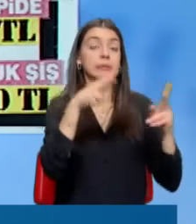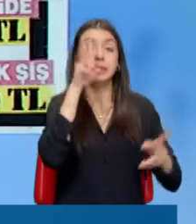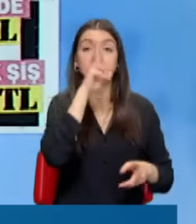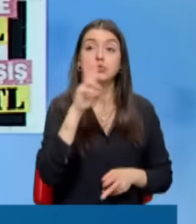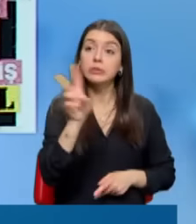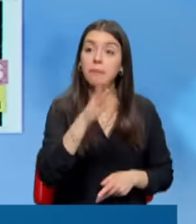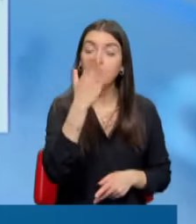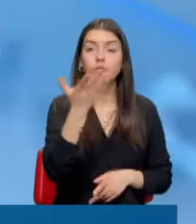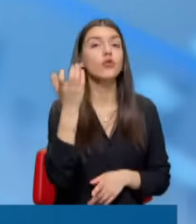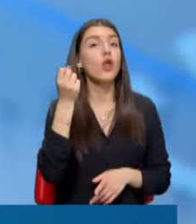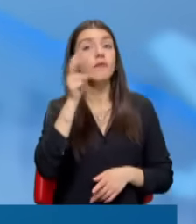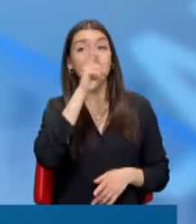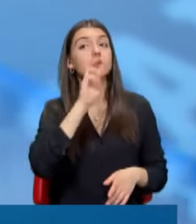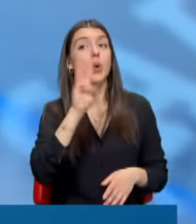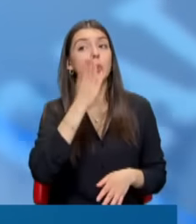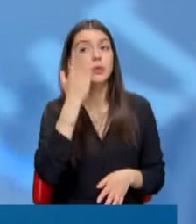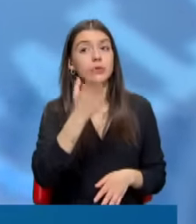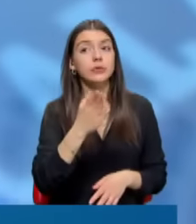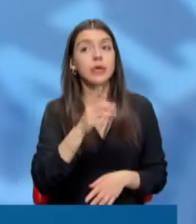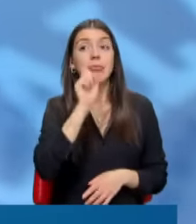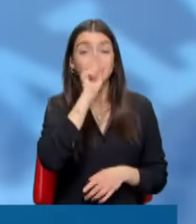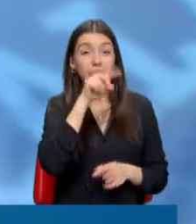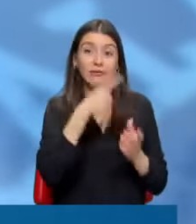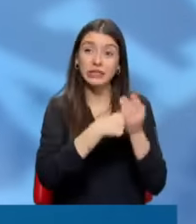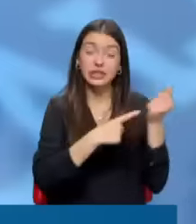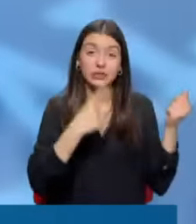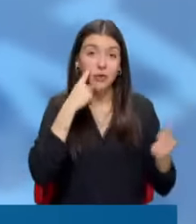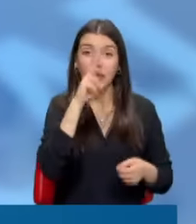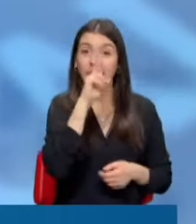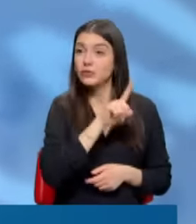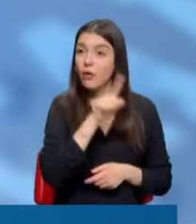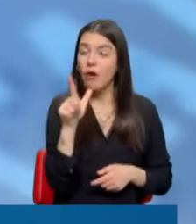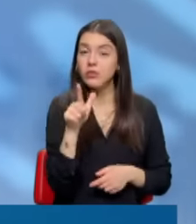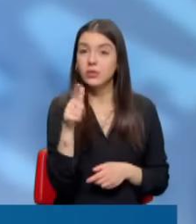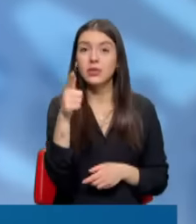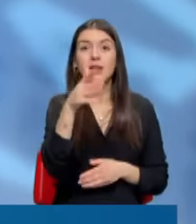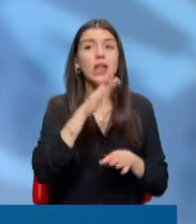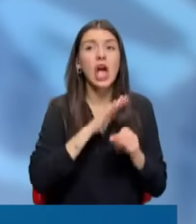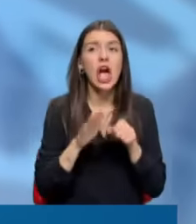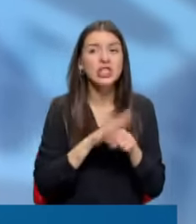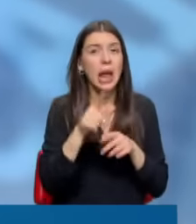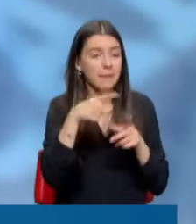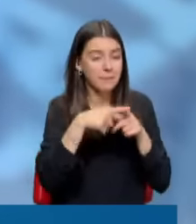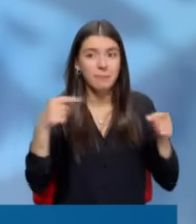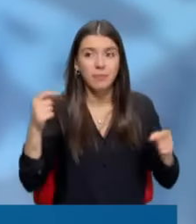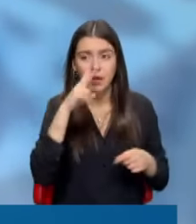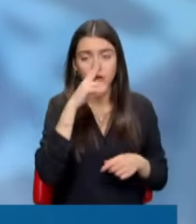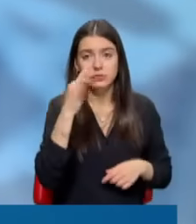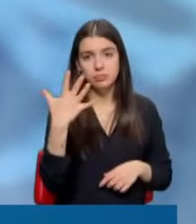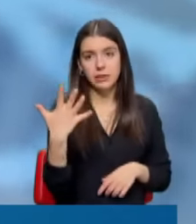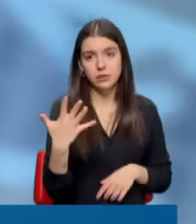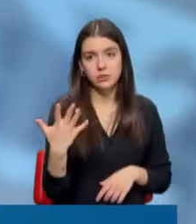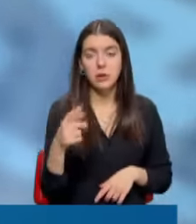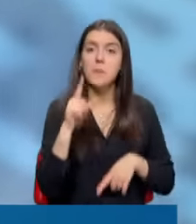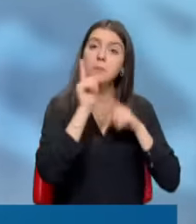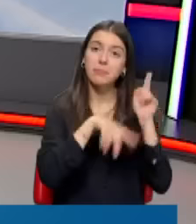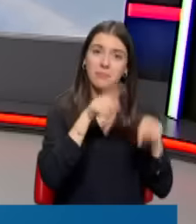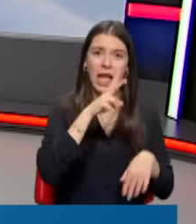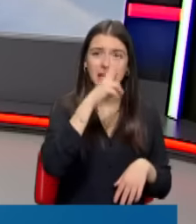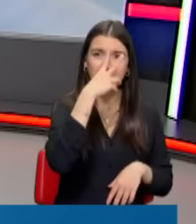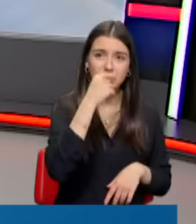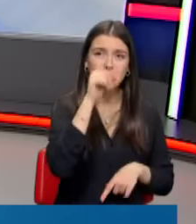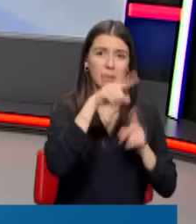lira, köfte 230 lira, tavuk şiş 210 lira, kaşarlı pide 205 lira. Bazı adreslerde 200 liraya